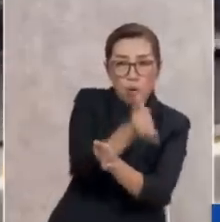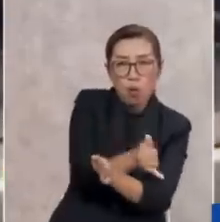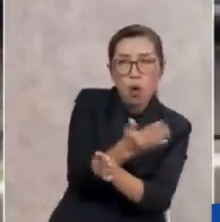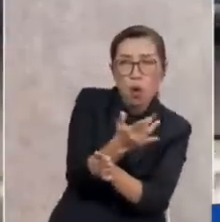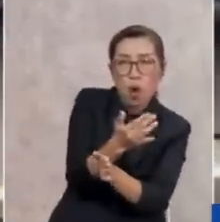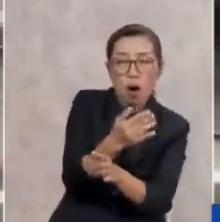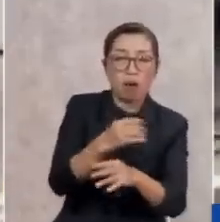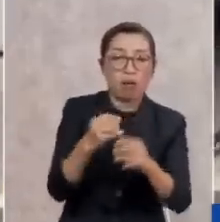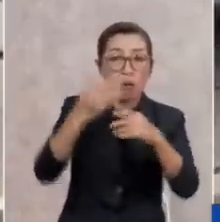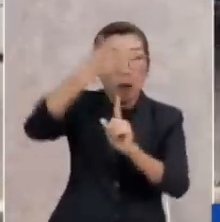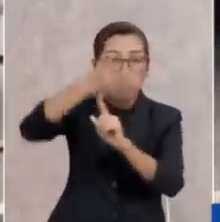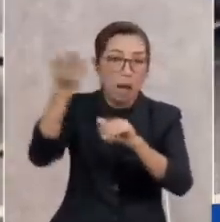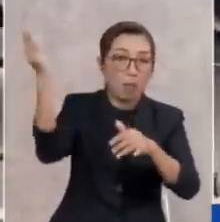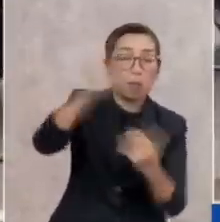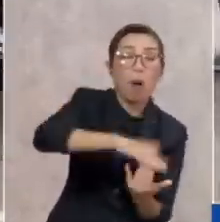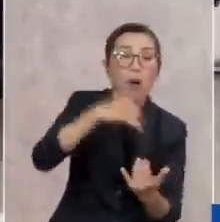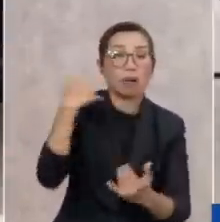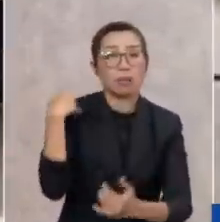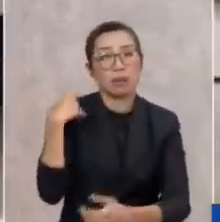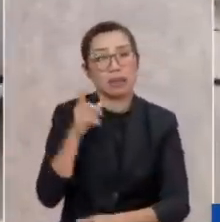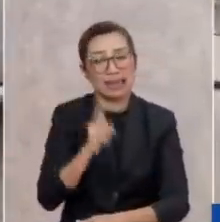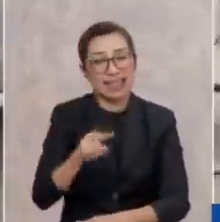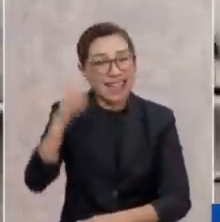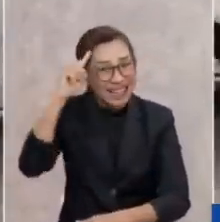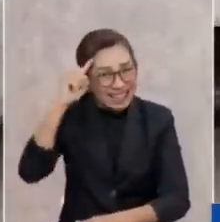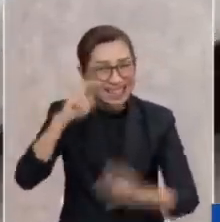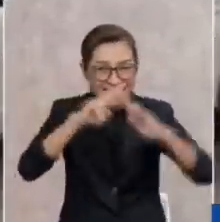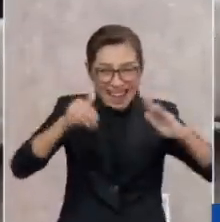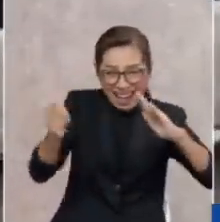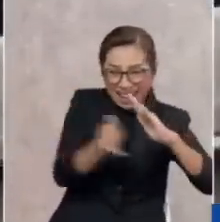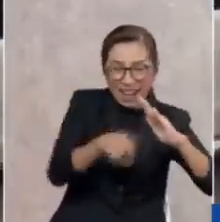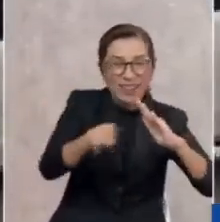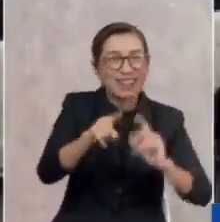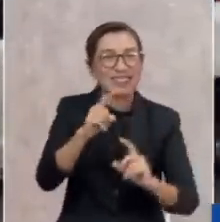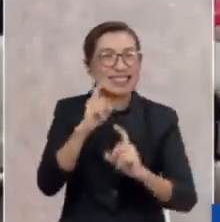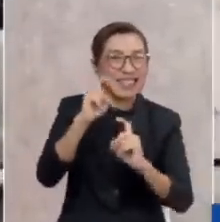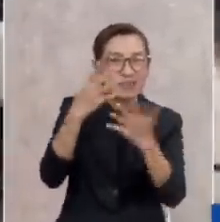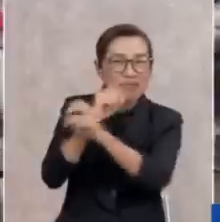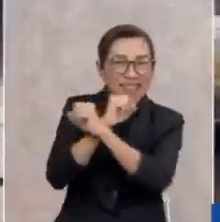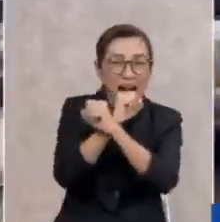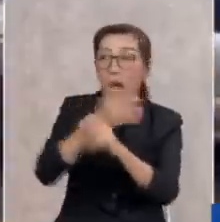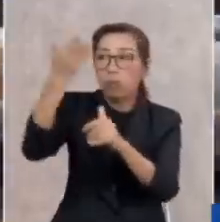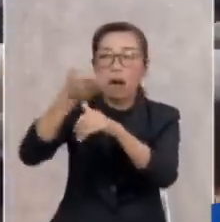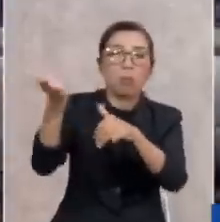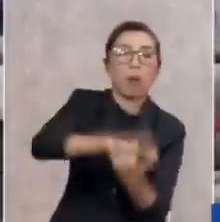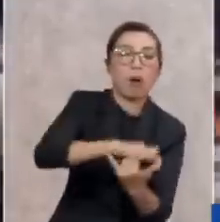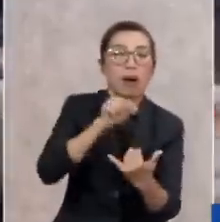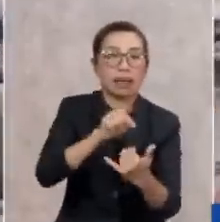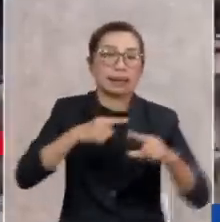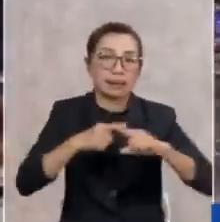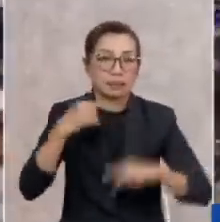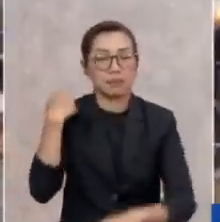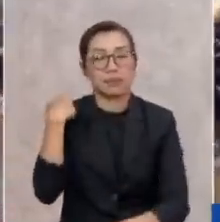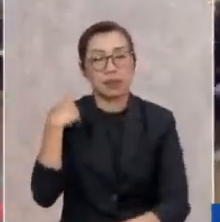ม โอ้เขาอุตส่าห์หลบฝนน่ะ เออไปต่อไม่ได้ ว่าจะปลอดภัย ใช่ กลายเป็นว่าเจอป้ายล้มทับอีก ค่ะเ